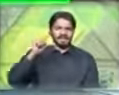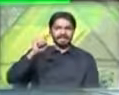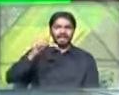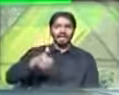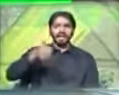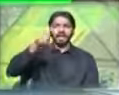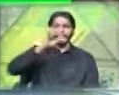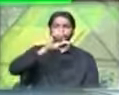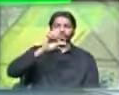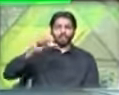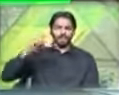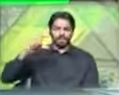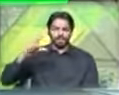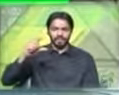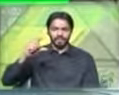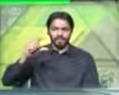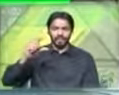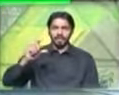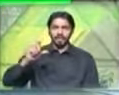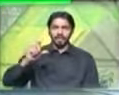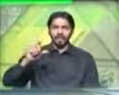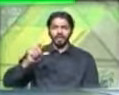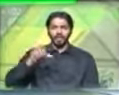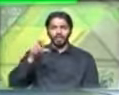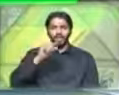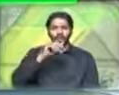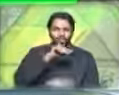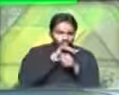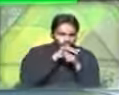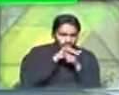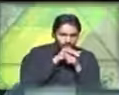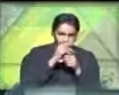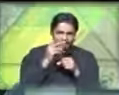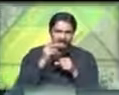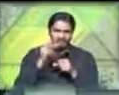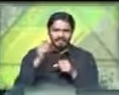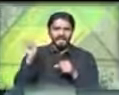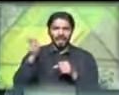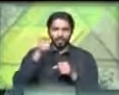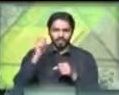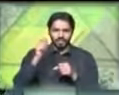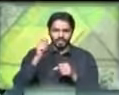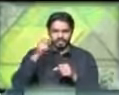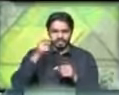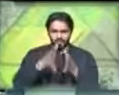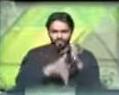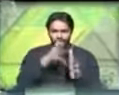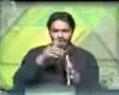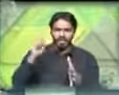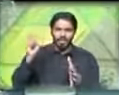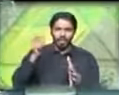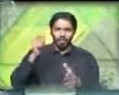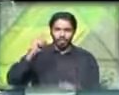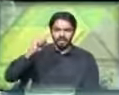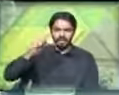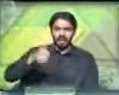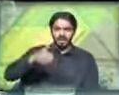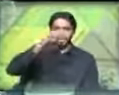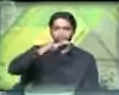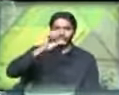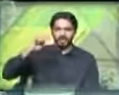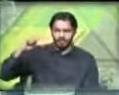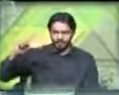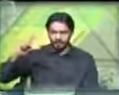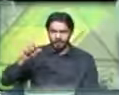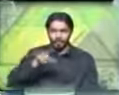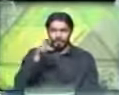أتاه حكما وعلما. نعم. لكن فهم سيدنا سليمان تحديدا. نعم. وسأذكر الآن الدليلين. تمام. سأذكر دليلا من